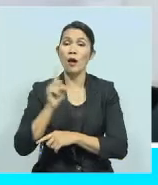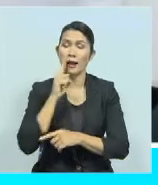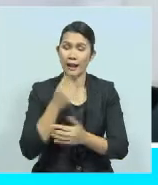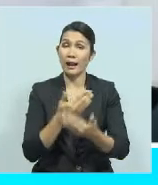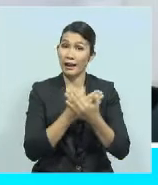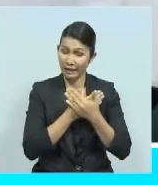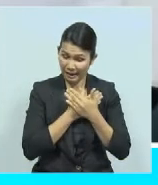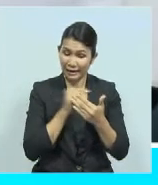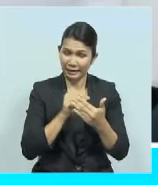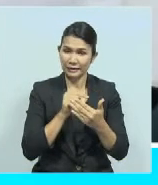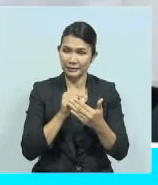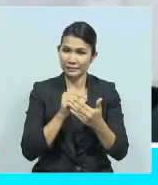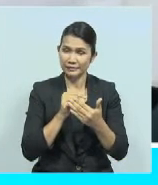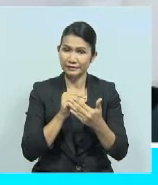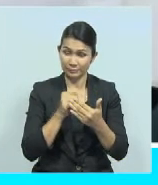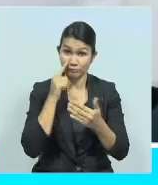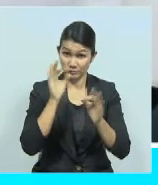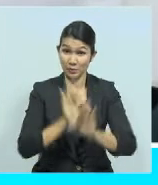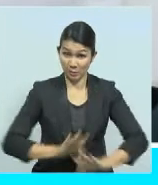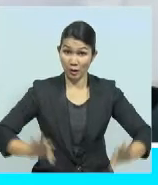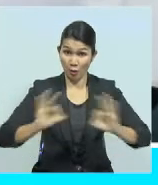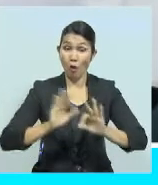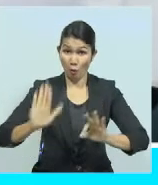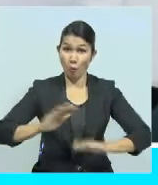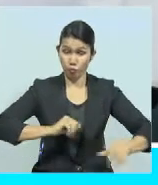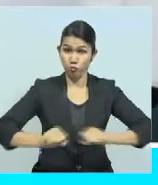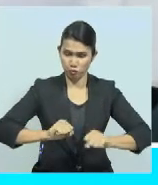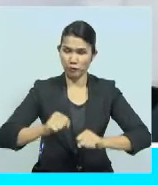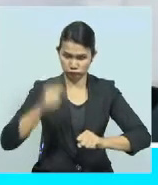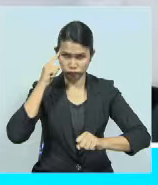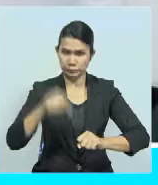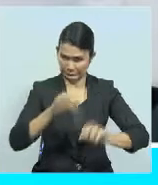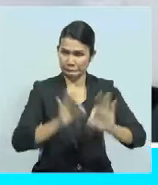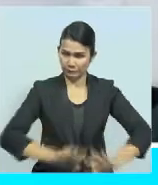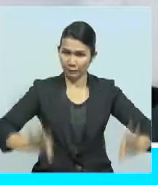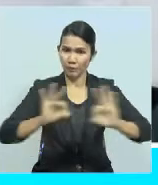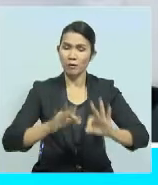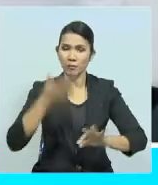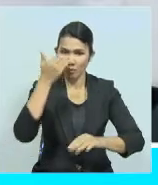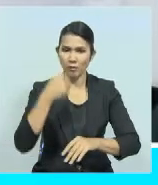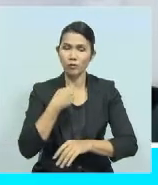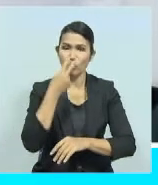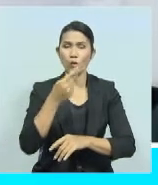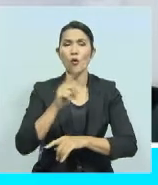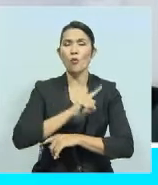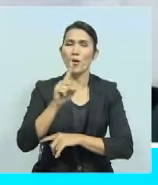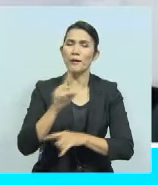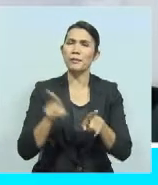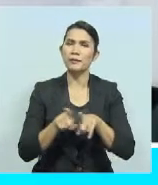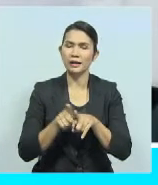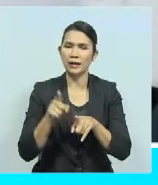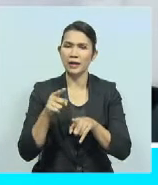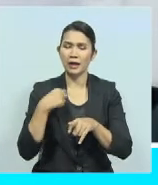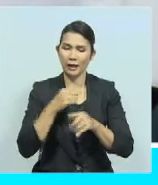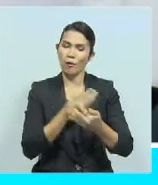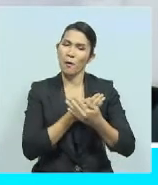วันที่มีความสำคัญสำหรับวัยรุ่นอยู่นะคะเพราะว่าวัยรุ่นหลายคนก็มองว่ามันเป็นวันแห่งการได้แสด